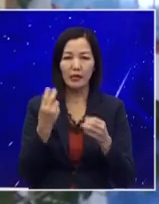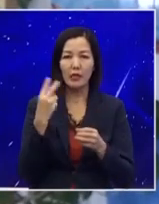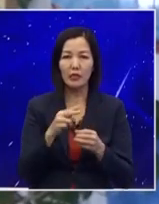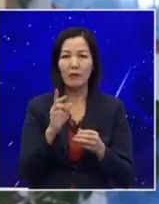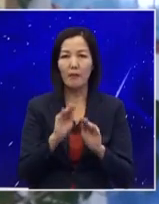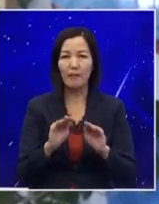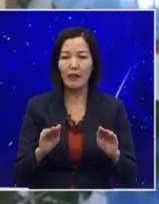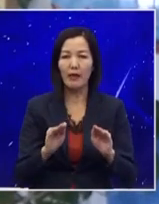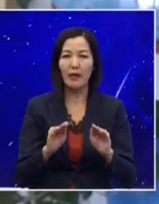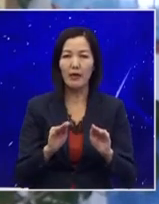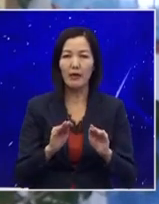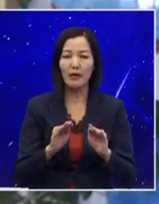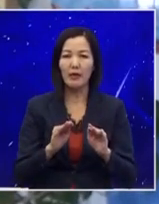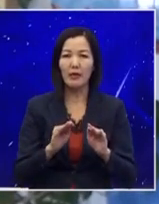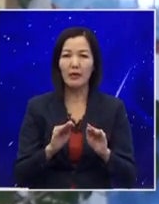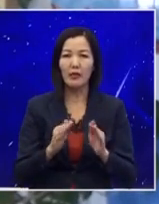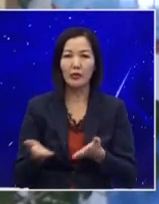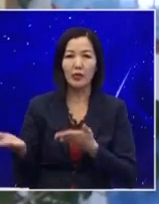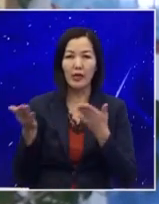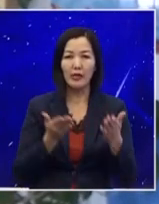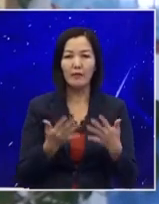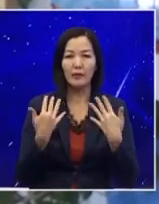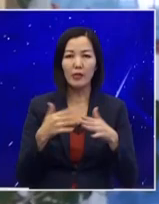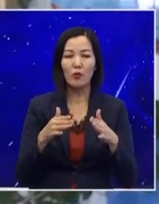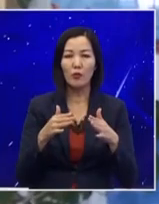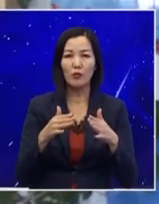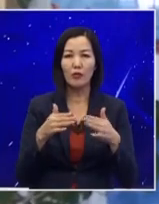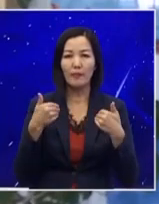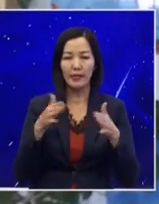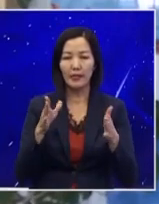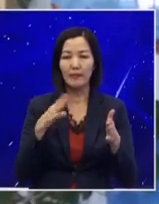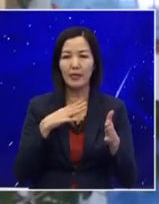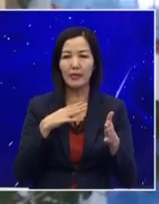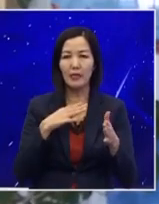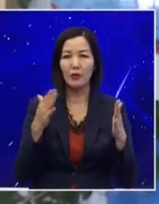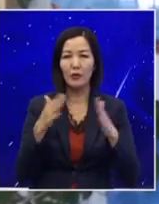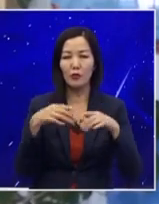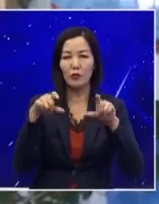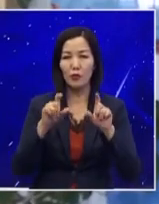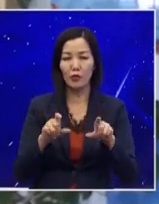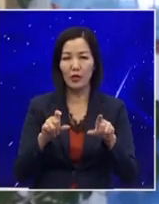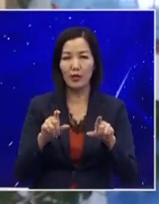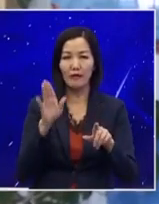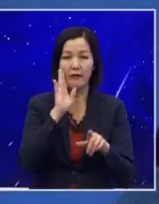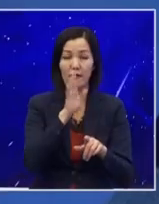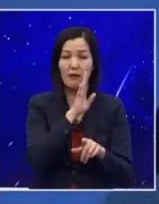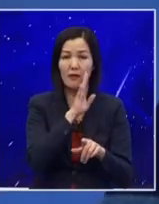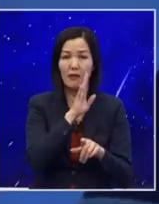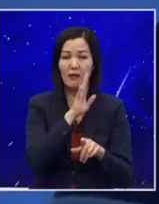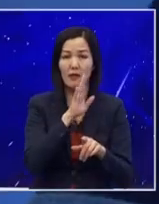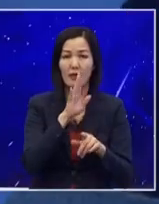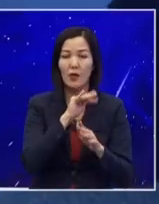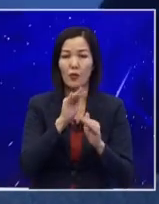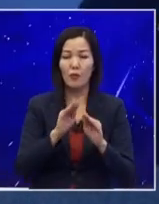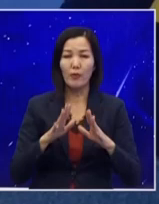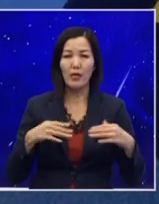себебі тек қана оқушылар емес, біз осы ауылдың бітіріп кеткен, сонымен қатар үйде отырған, аналар болсын, көп балалы,